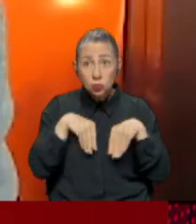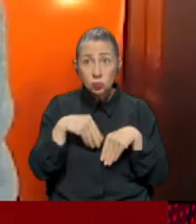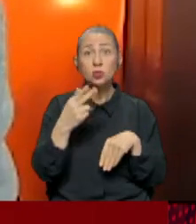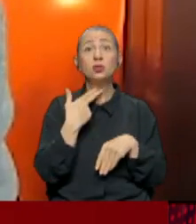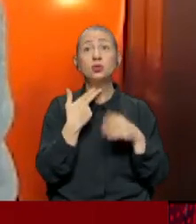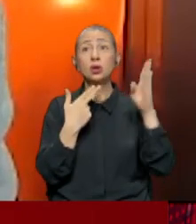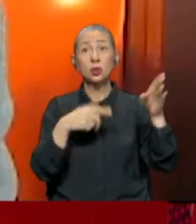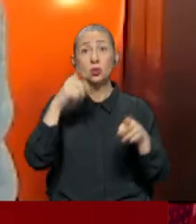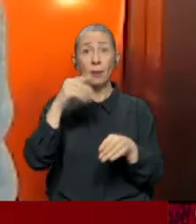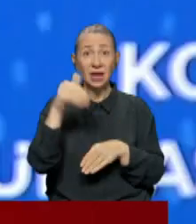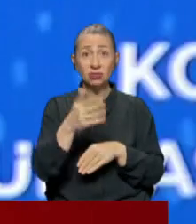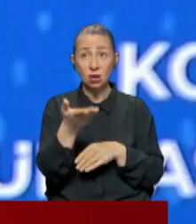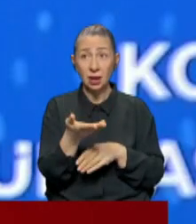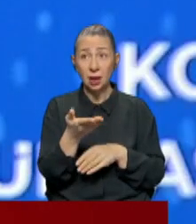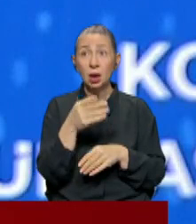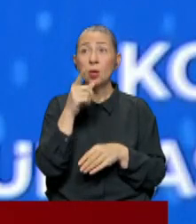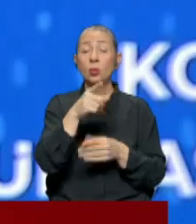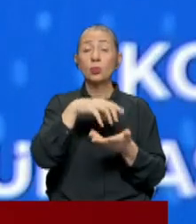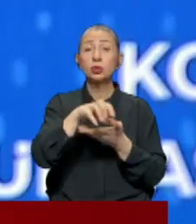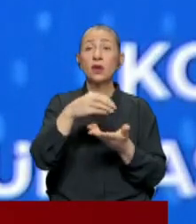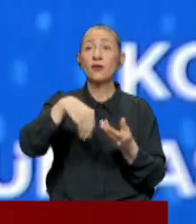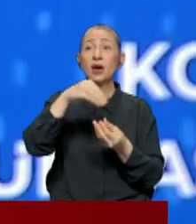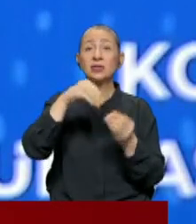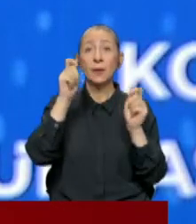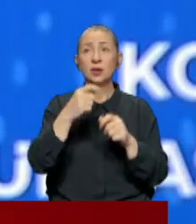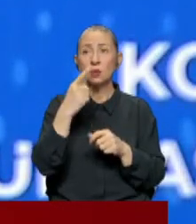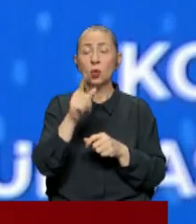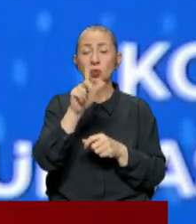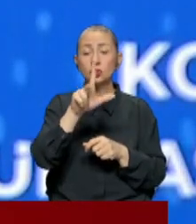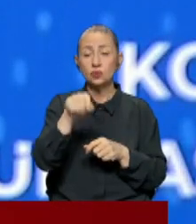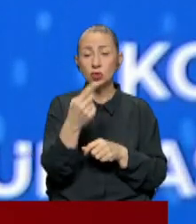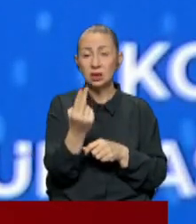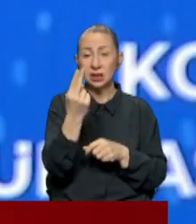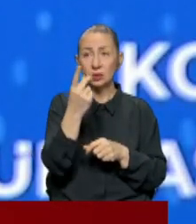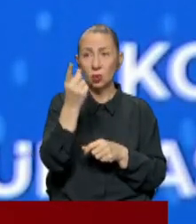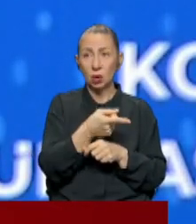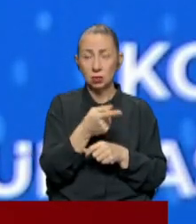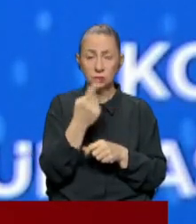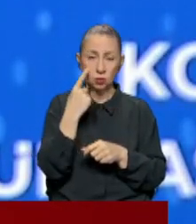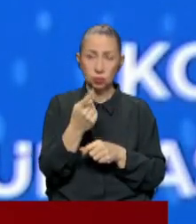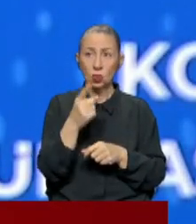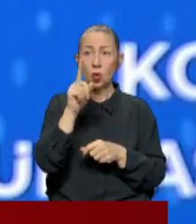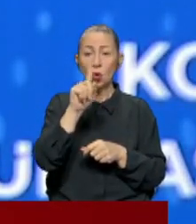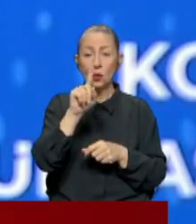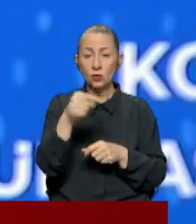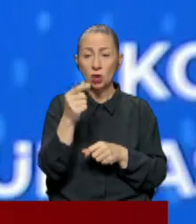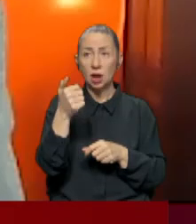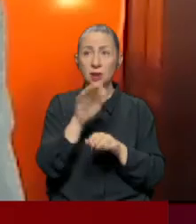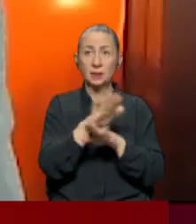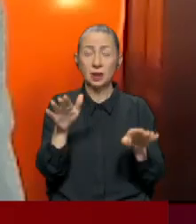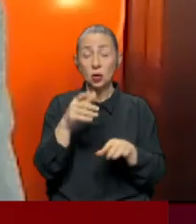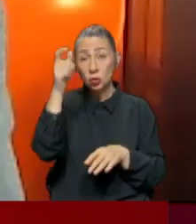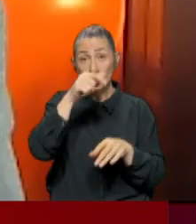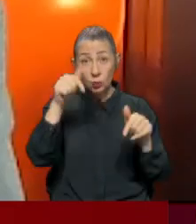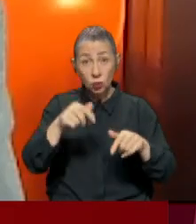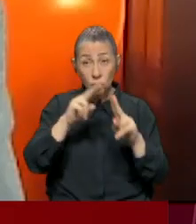oluyorsun Rusya gündeme gelince? Bu bütçeyi faizle yaptılar dediler. 13,7'lik bir oran öngörülmüşken 10,6 ile kapattı.